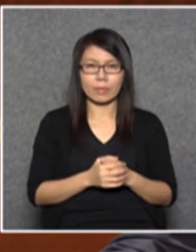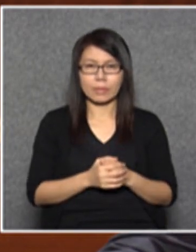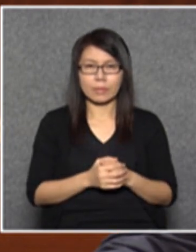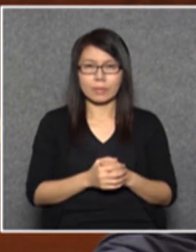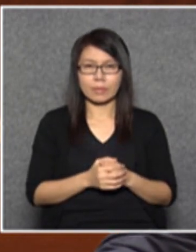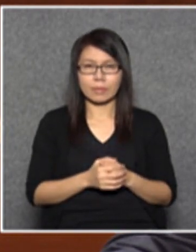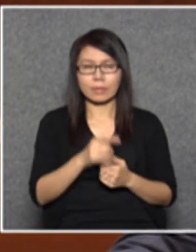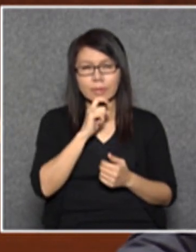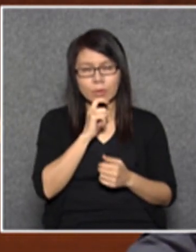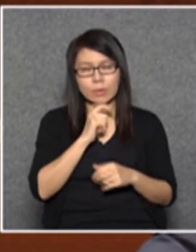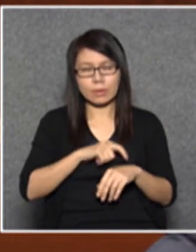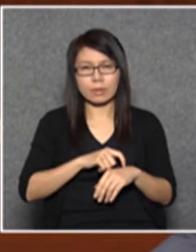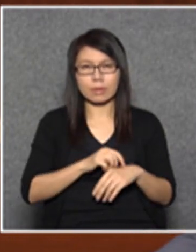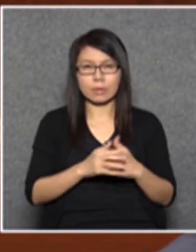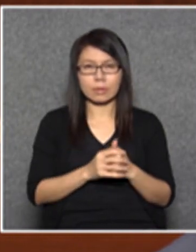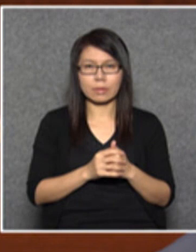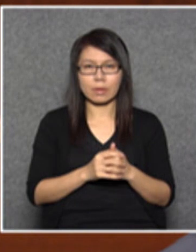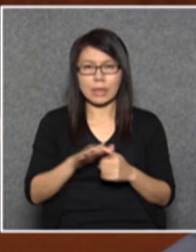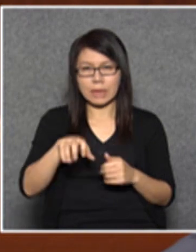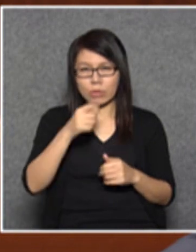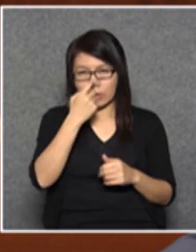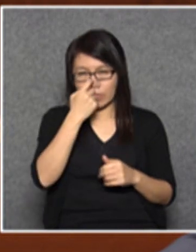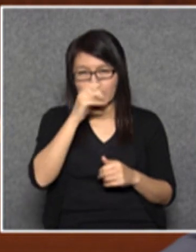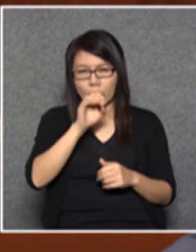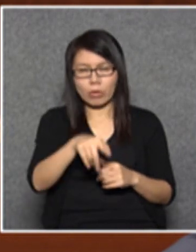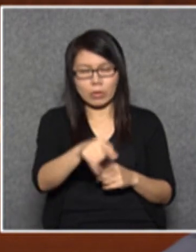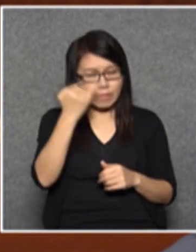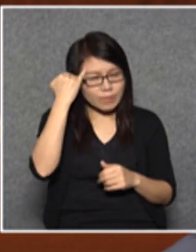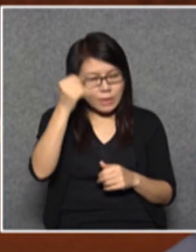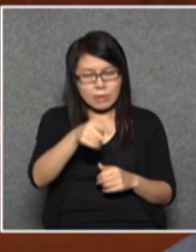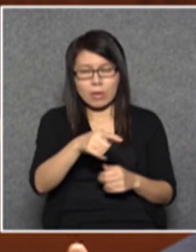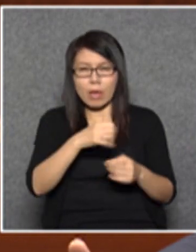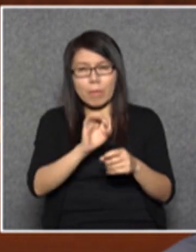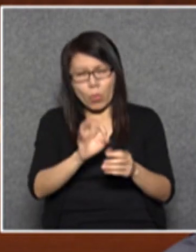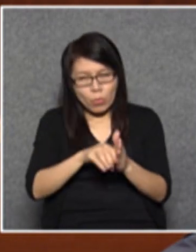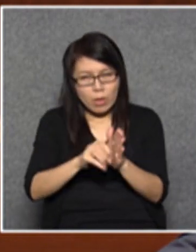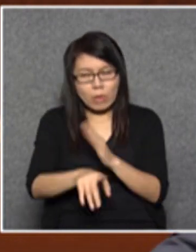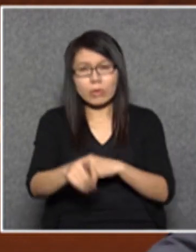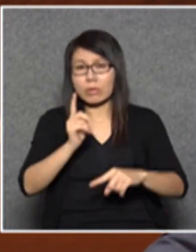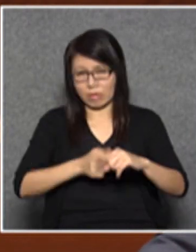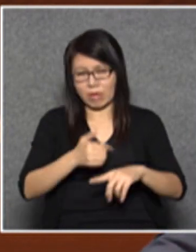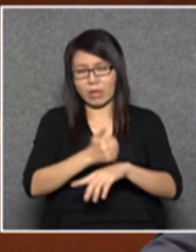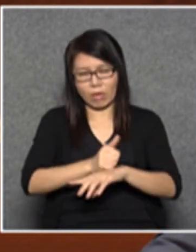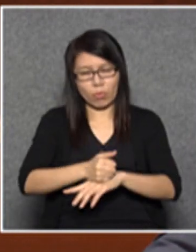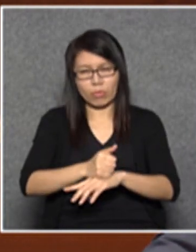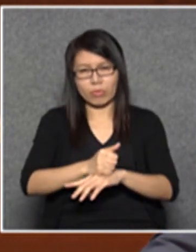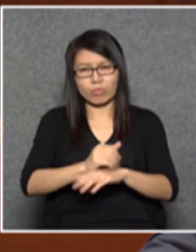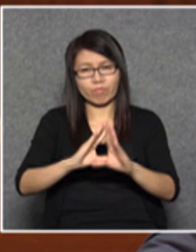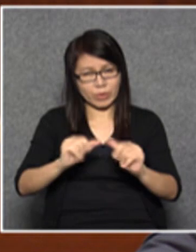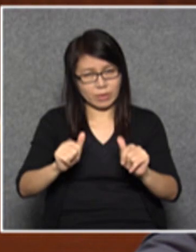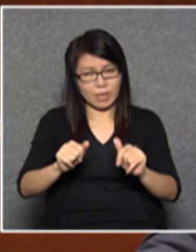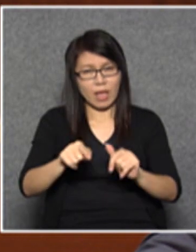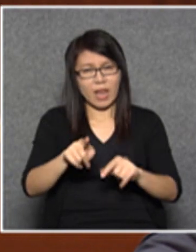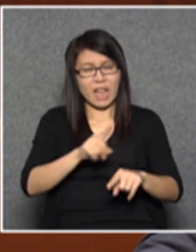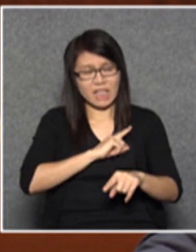亦都有啲時候咧，如果用英文講咧 ，you don't know what you miss。你冇咗嘅嘢，你失咗個機會咧，連嗰啲機會本來係乜嘢都唔